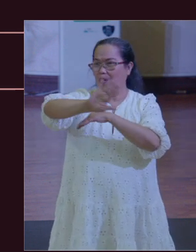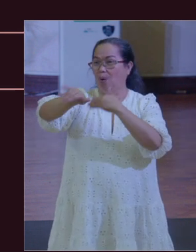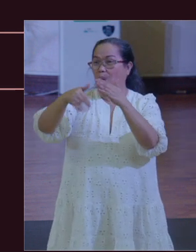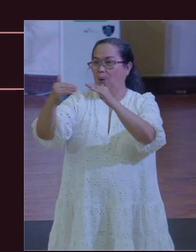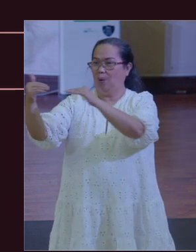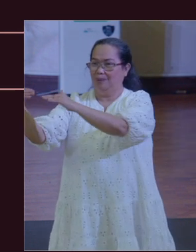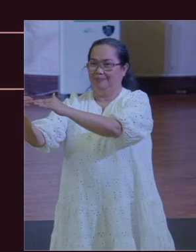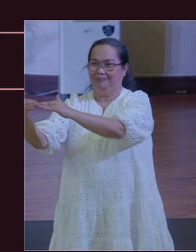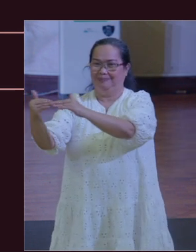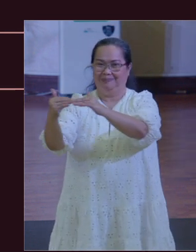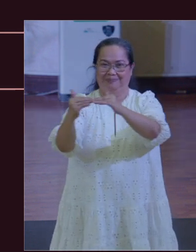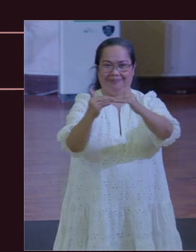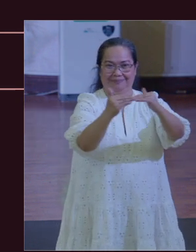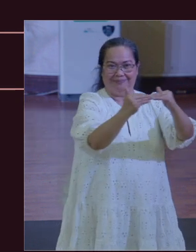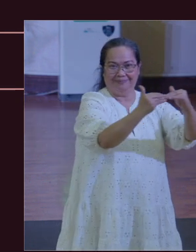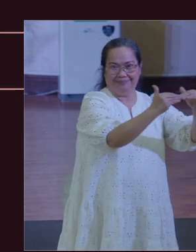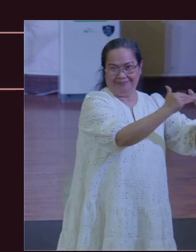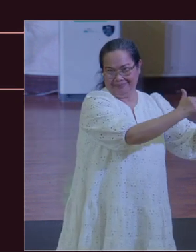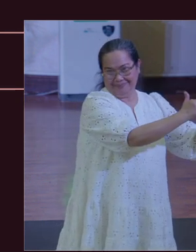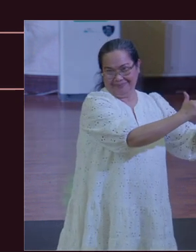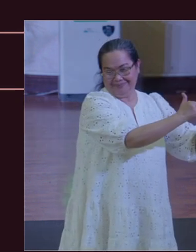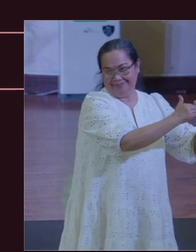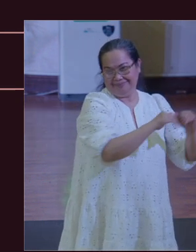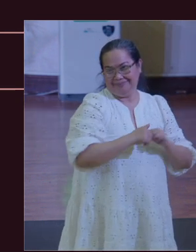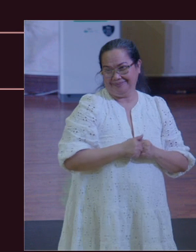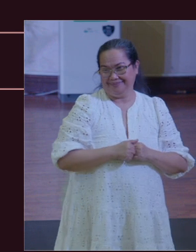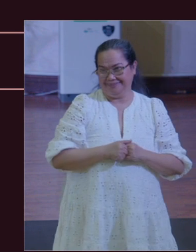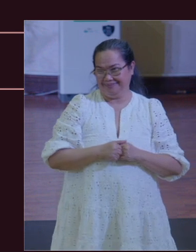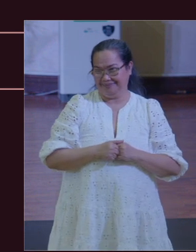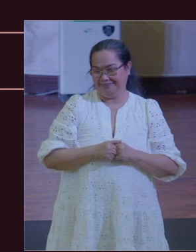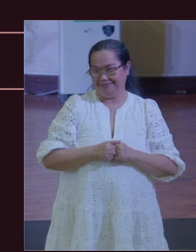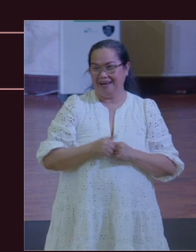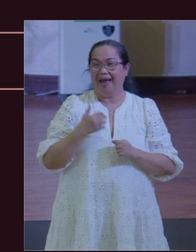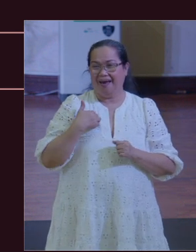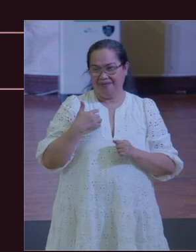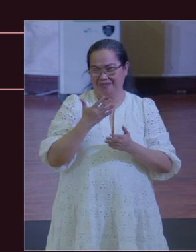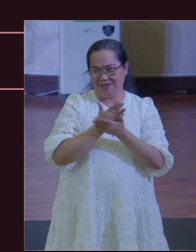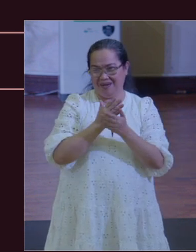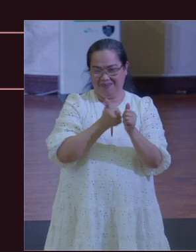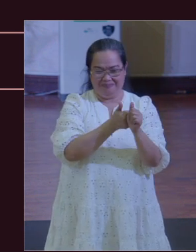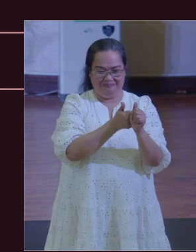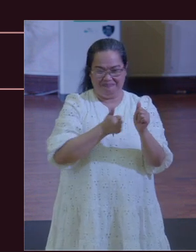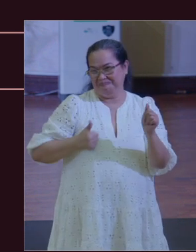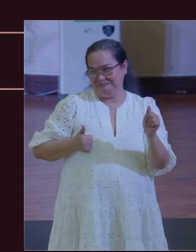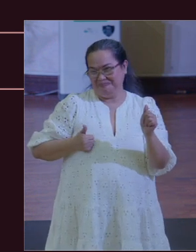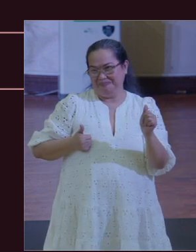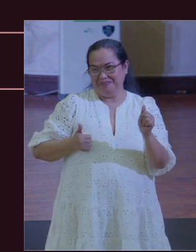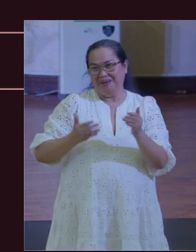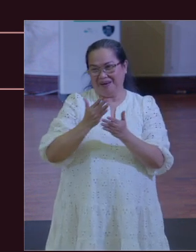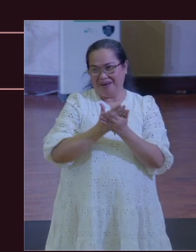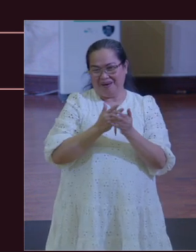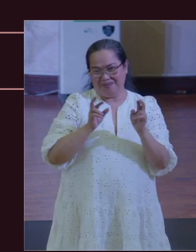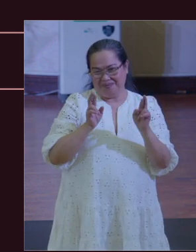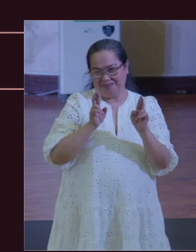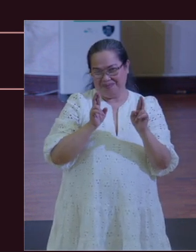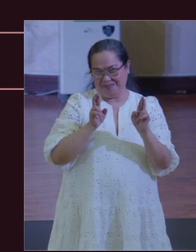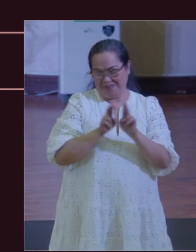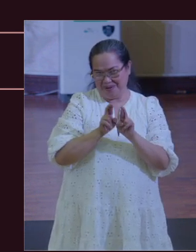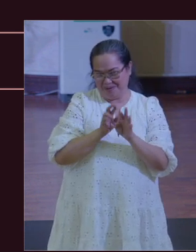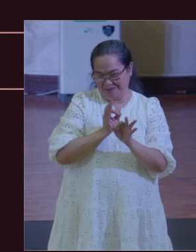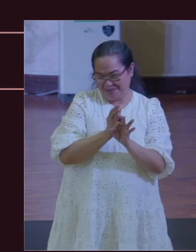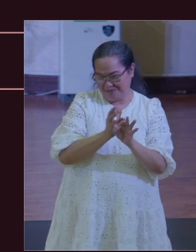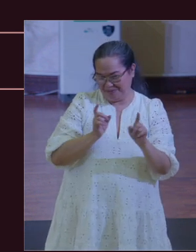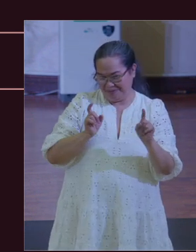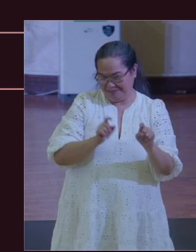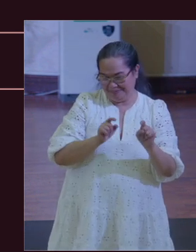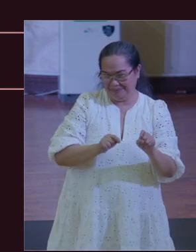pare-pareho yun. Sanctification, merong nagbabackslide, merong regular. Isipin nyo nung